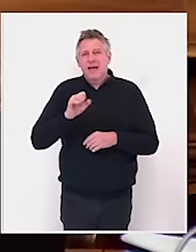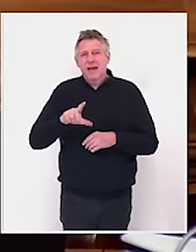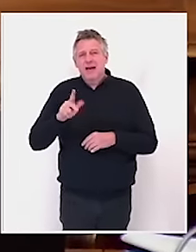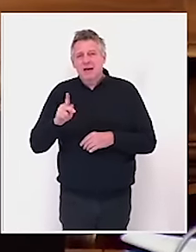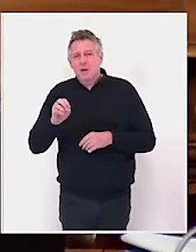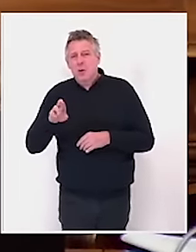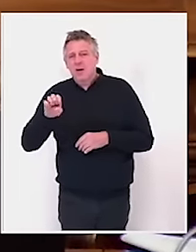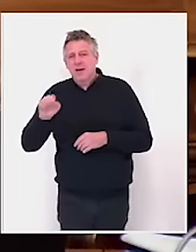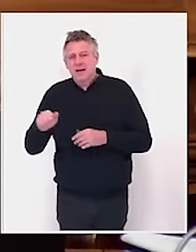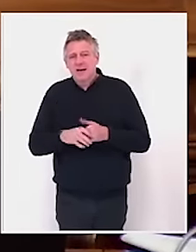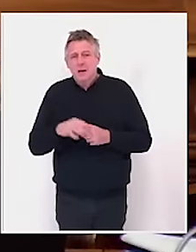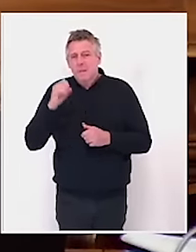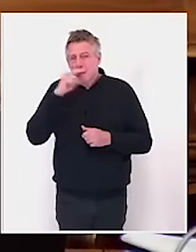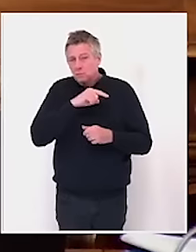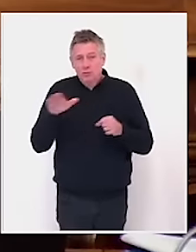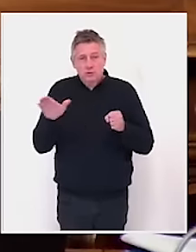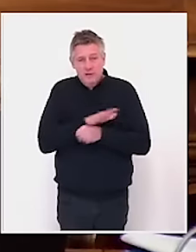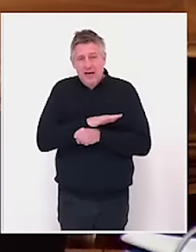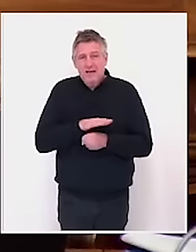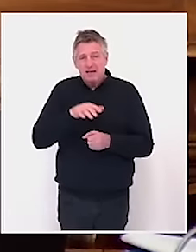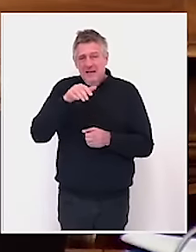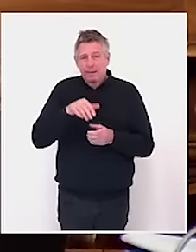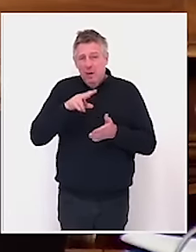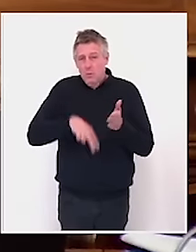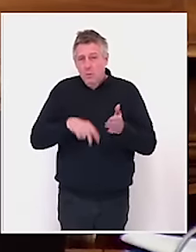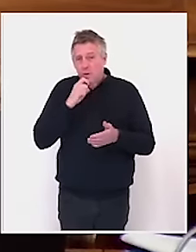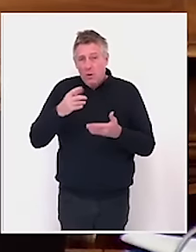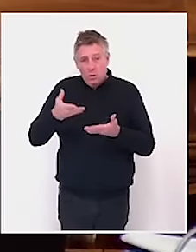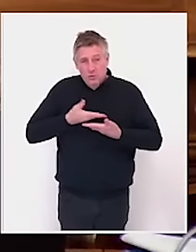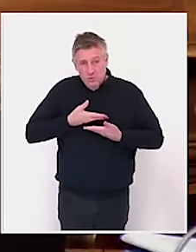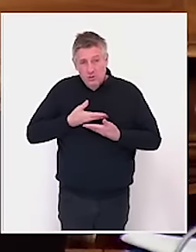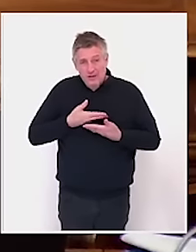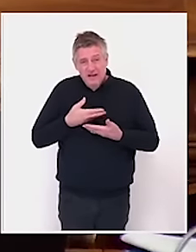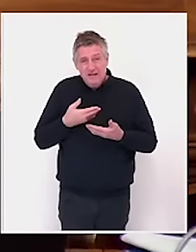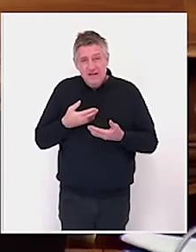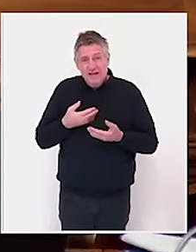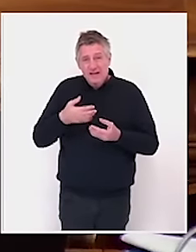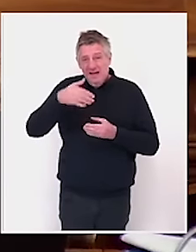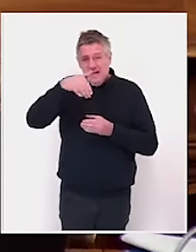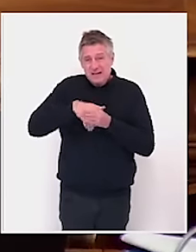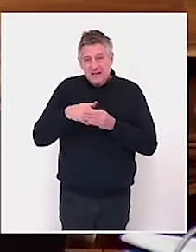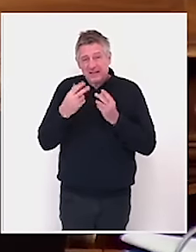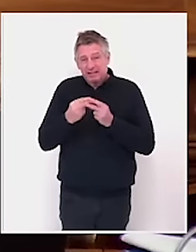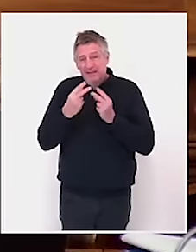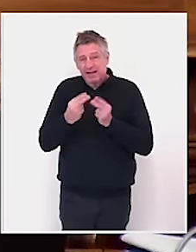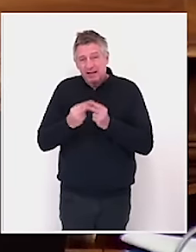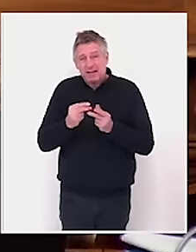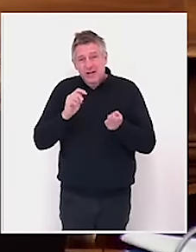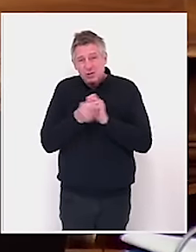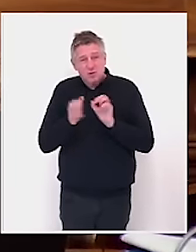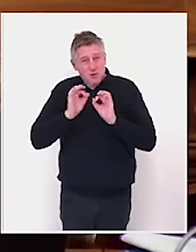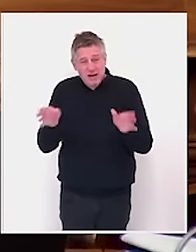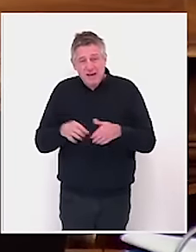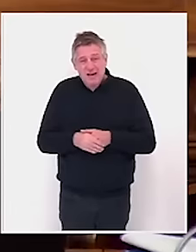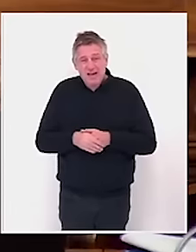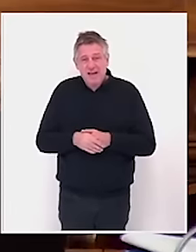ça s'appelle Le mensonge total, et c'est, je ne l'ai pas lu parce que je viens de le recevoir, mais ça raconte à quel point rien ne change. Et